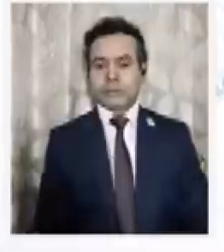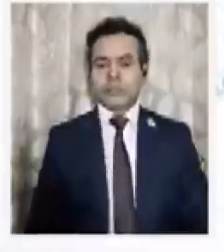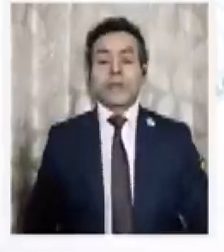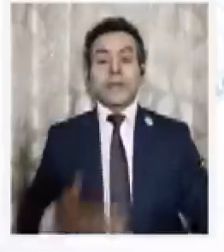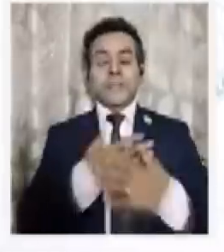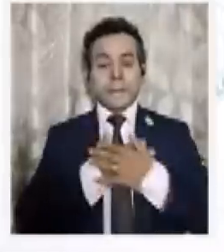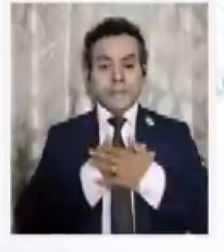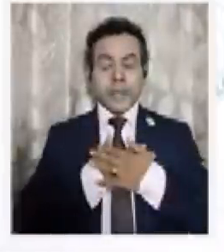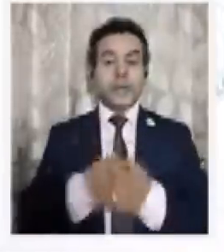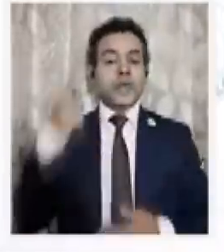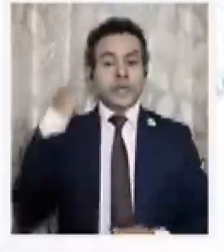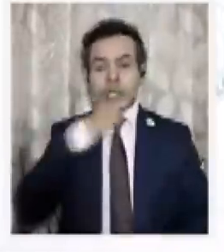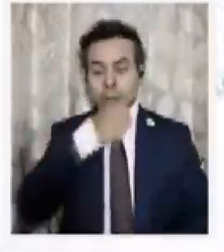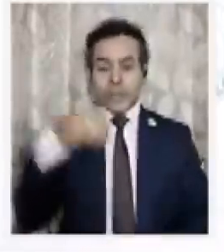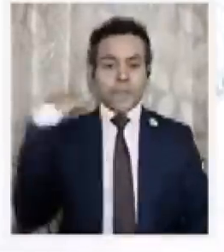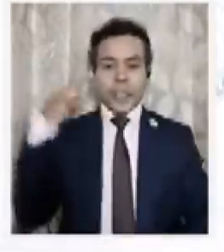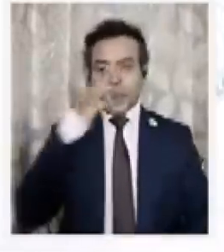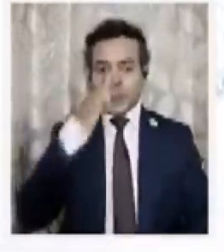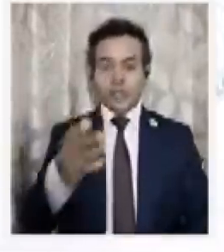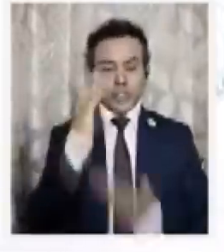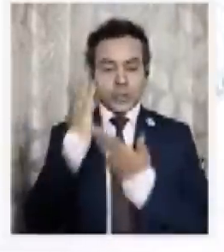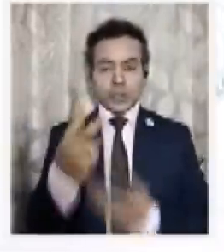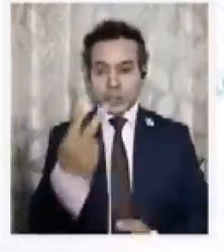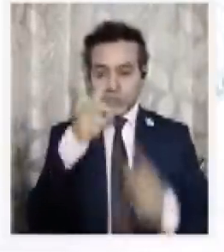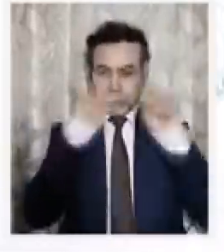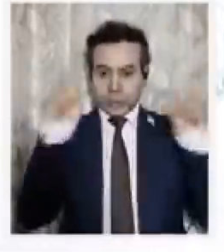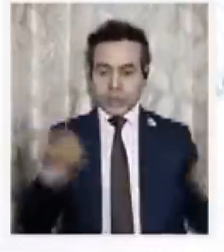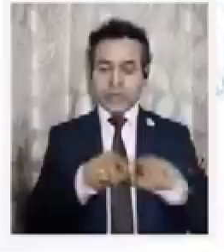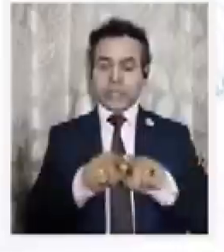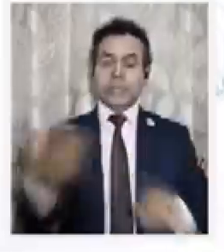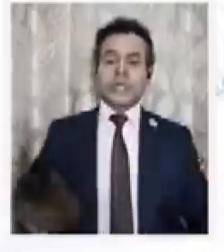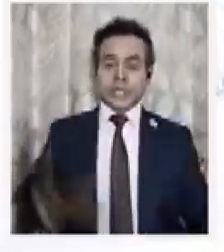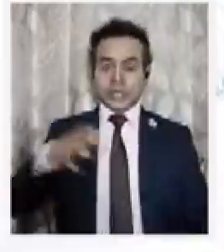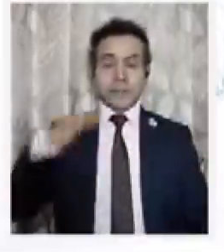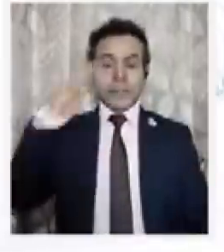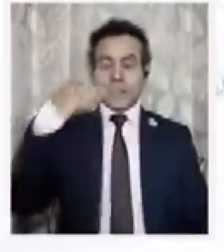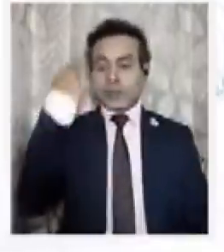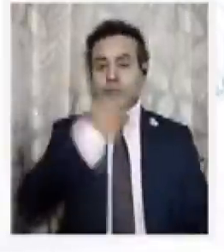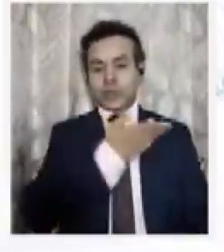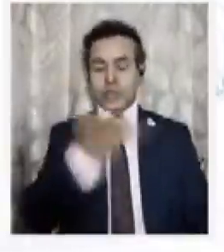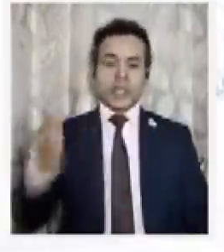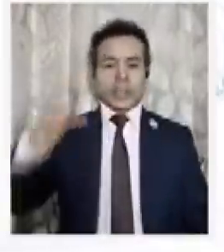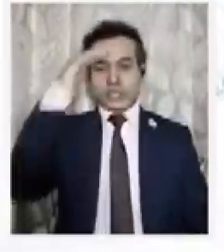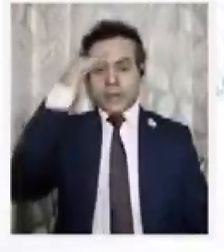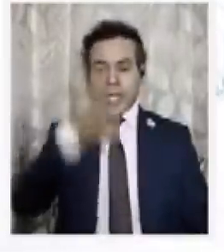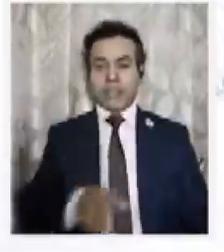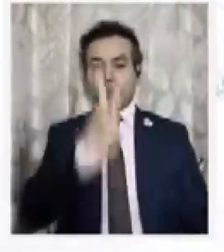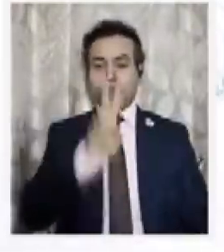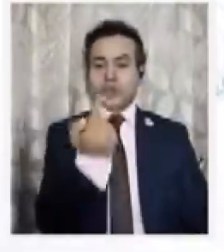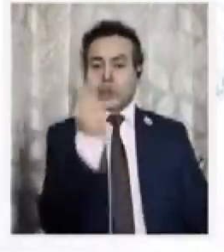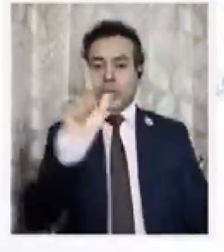সম্মানিত দর্শক শ্রোতাবৃন্দ, দেশবাসী এবং প্রবাসী ভাই ও বোনেরা, আসসালামু আলাইকুম। আজ